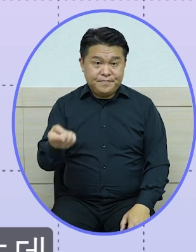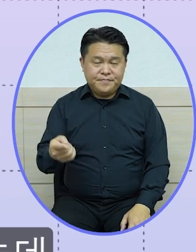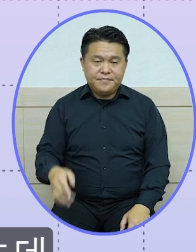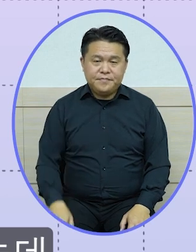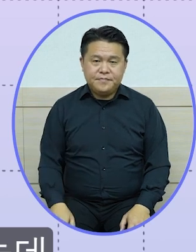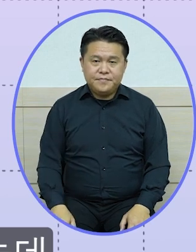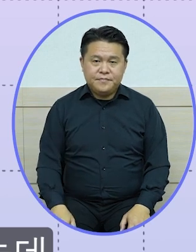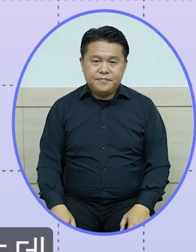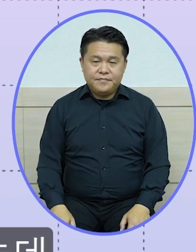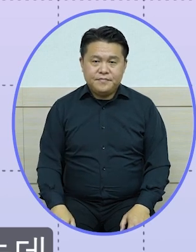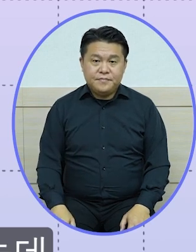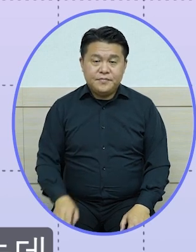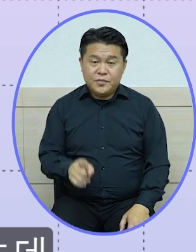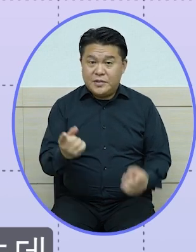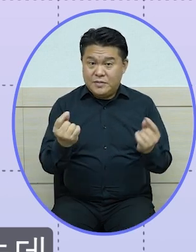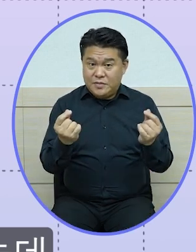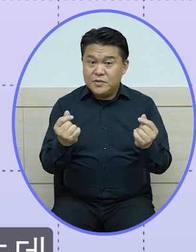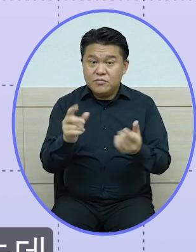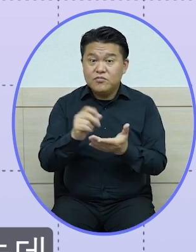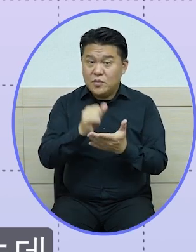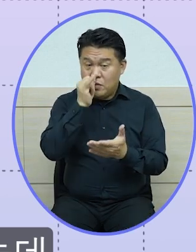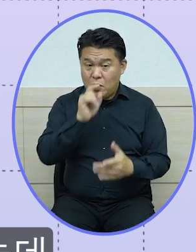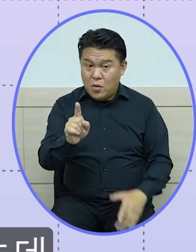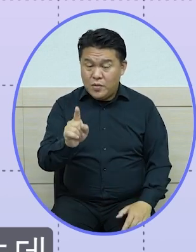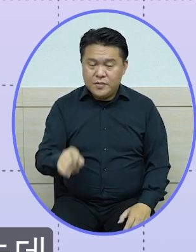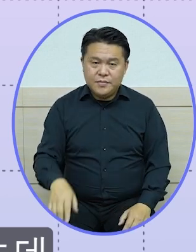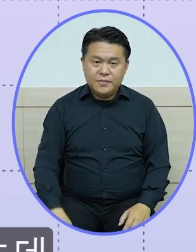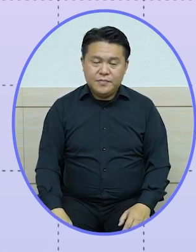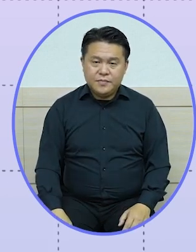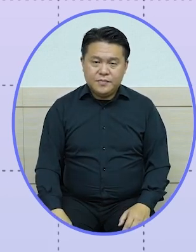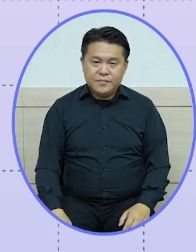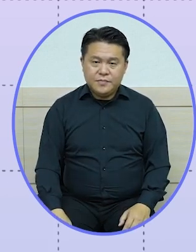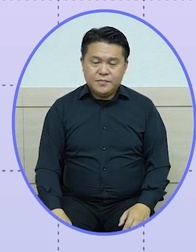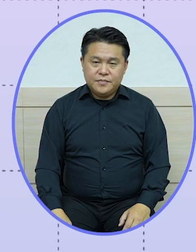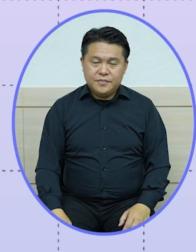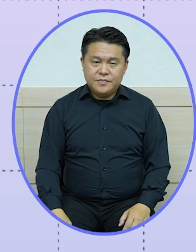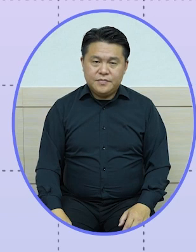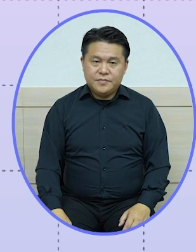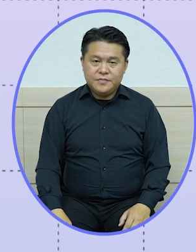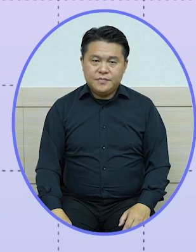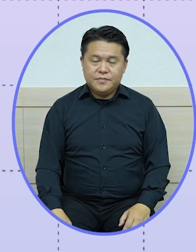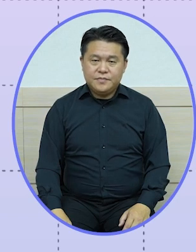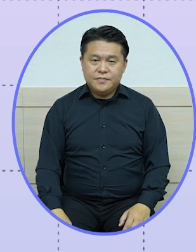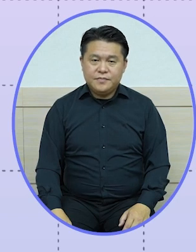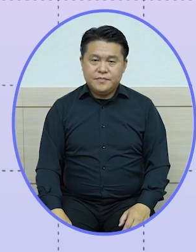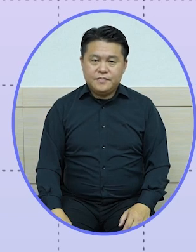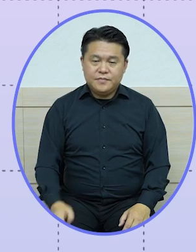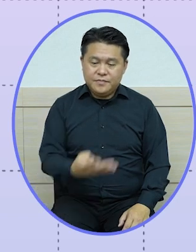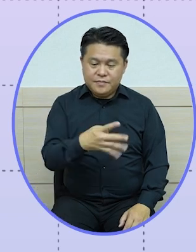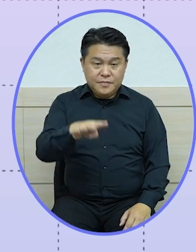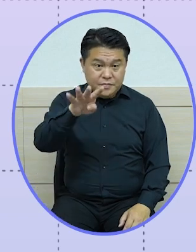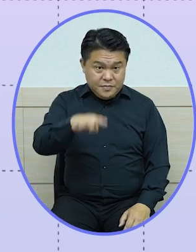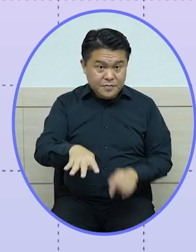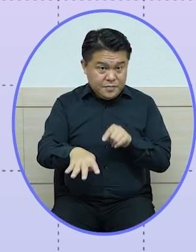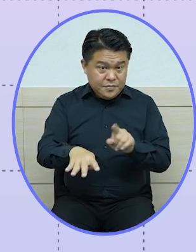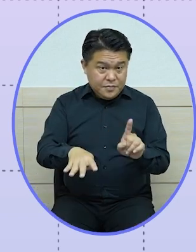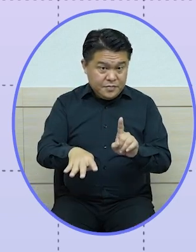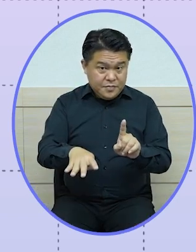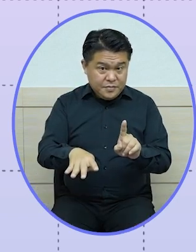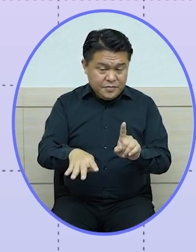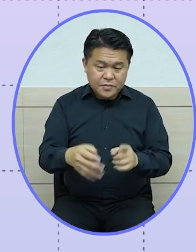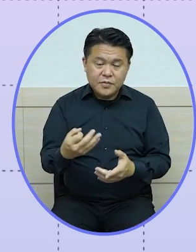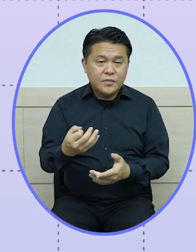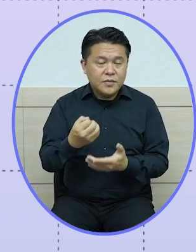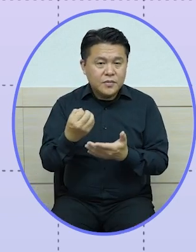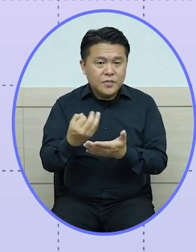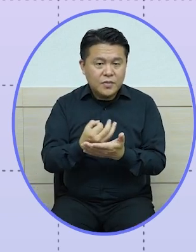그리고 또 연이어서 좀 발생하는 상황이 있는데 이제 똑같이 엑셀에서 이제 보수